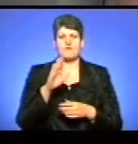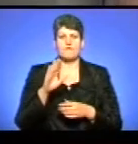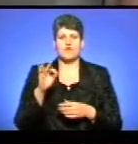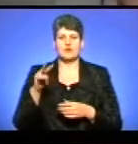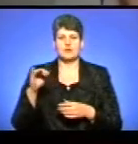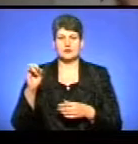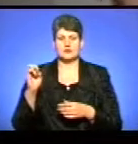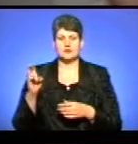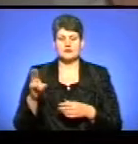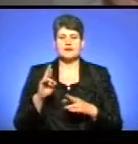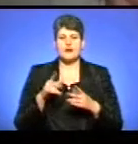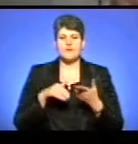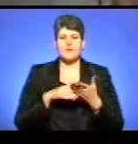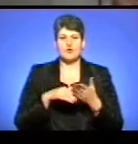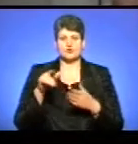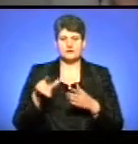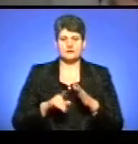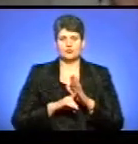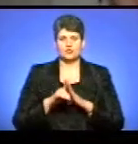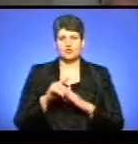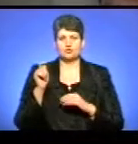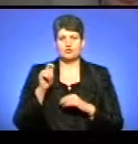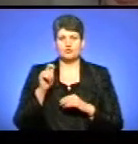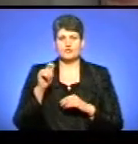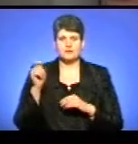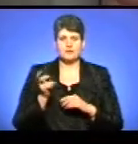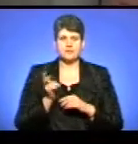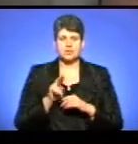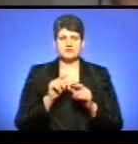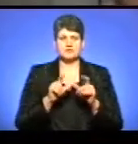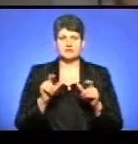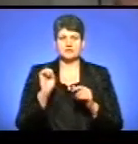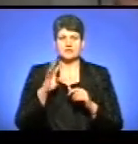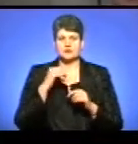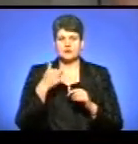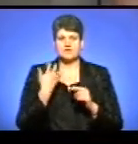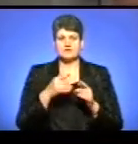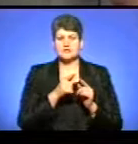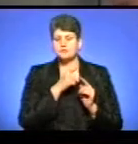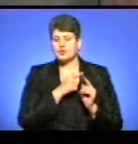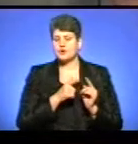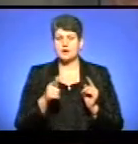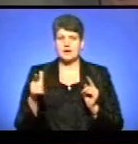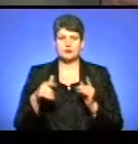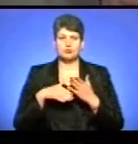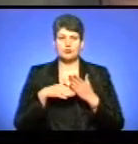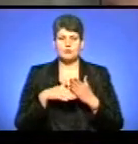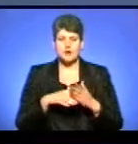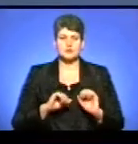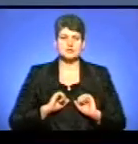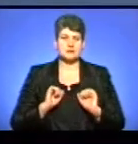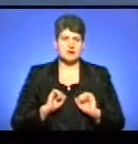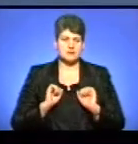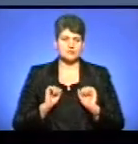Я займаюся волонтерством з самого початку війни. Штаб прийшла в 2014 році, вже до цієї пори допомагаємо, стараємося.